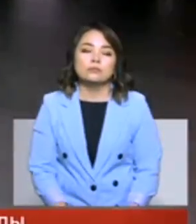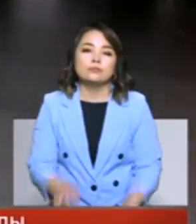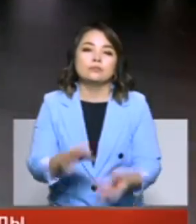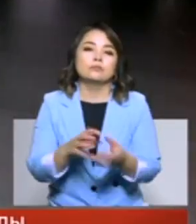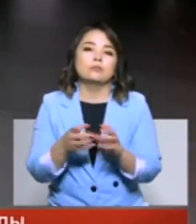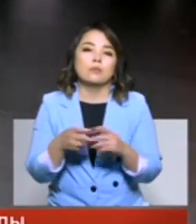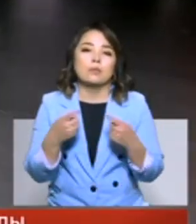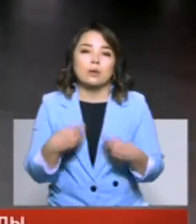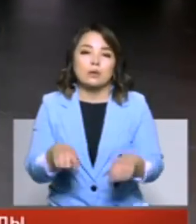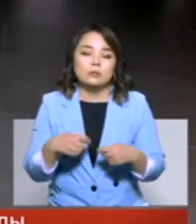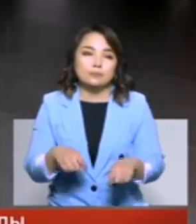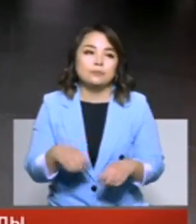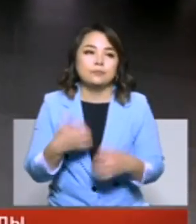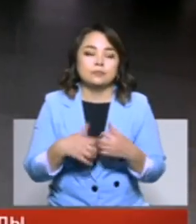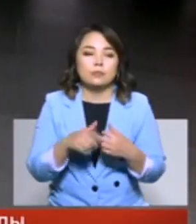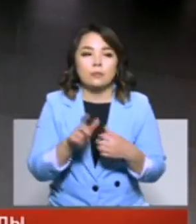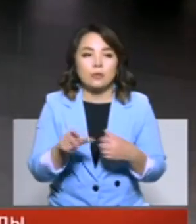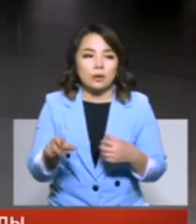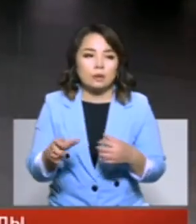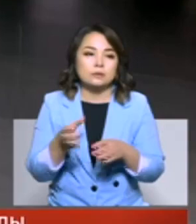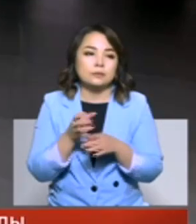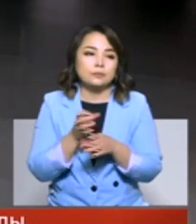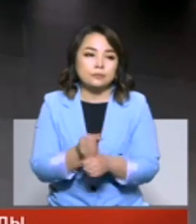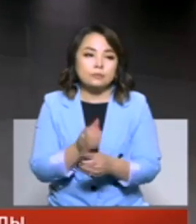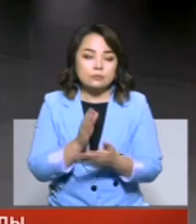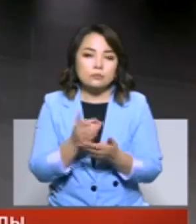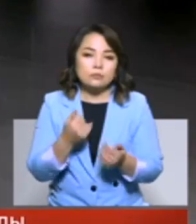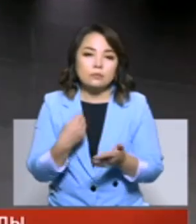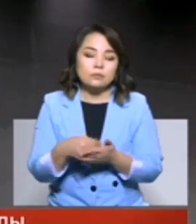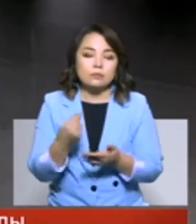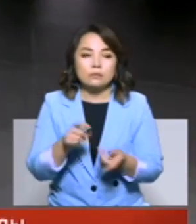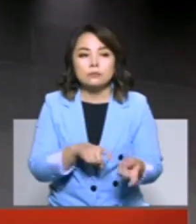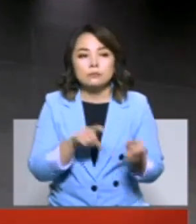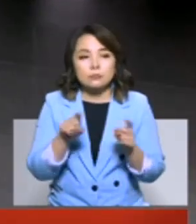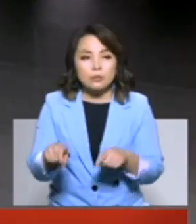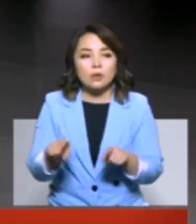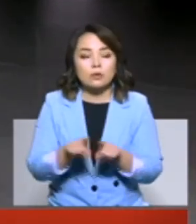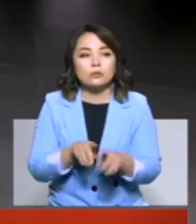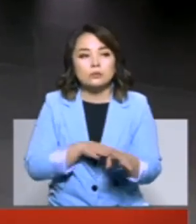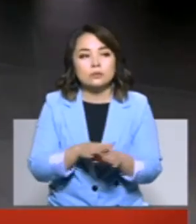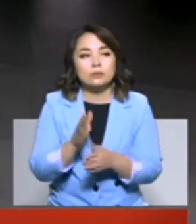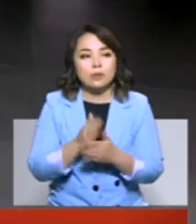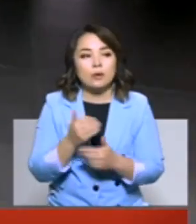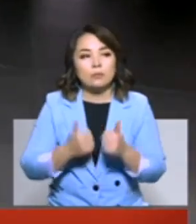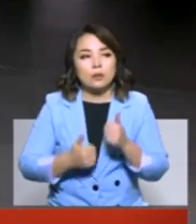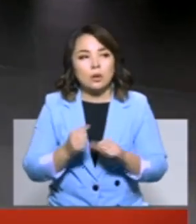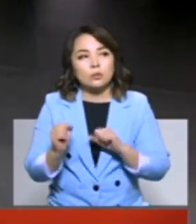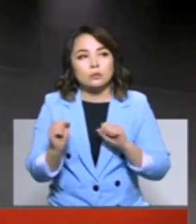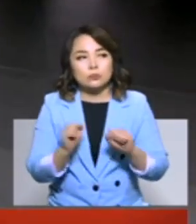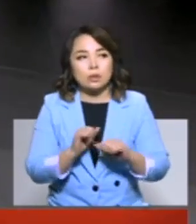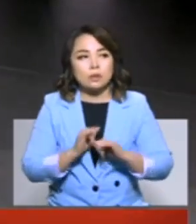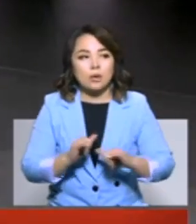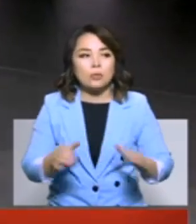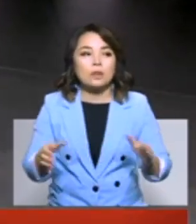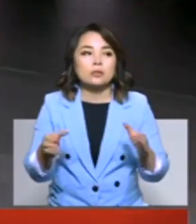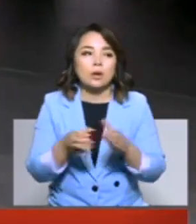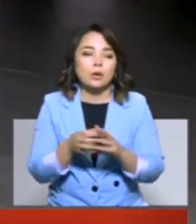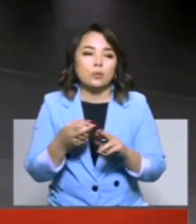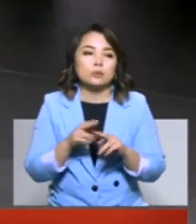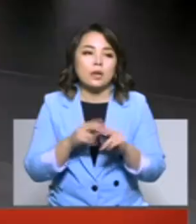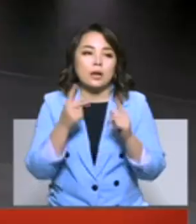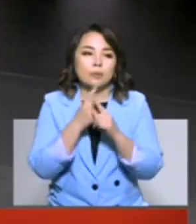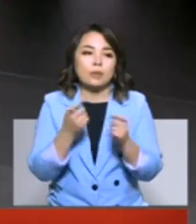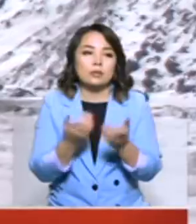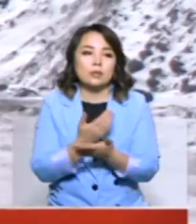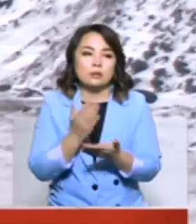Көмір саудасында делдалдар азайып келеді, оған саланы биржаға өткізу арқылы қол жеткізілген. Бәсекелестікті қорғау және дамыту агенттігі осылай